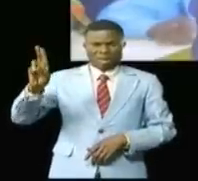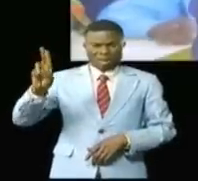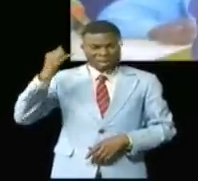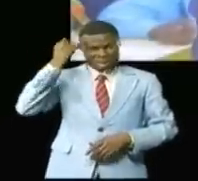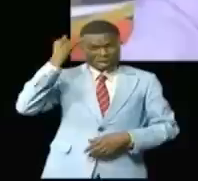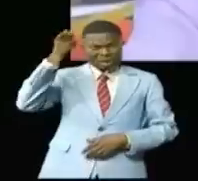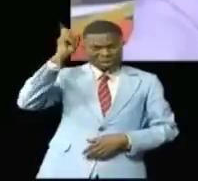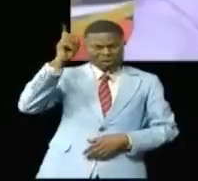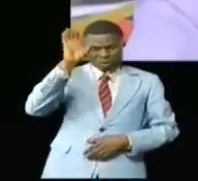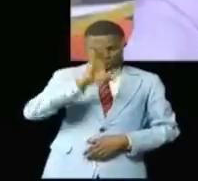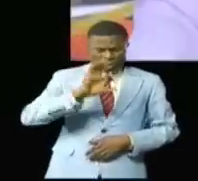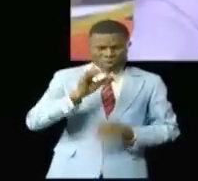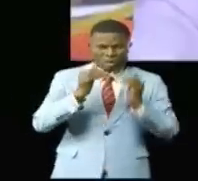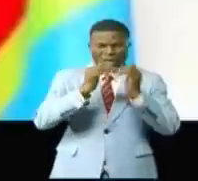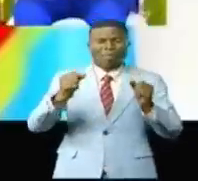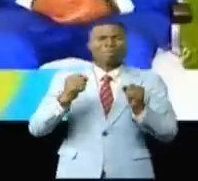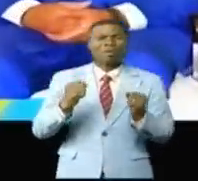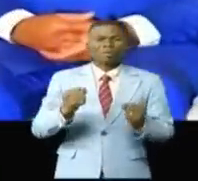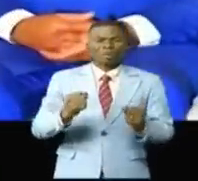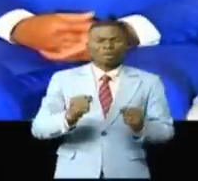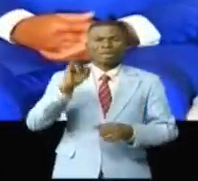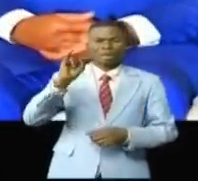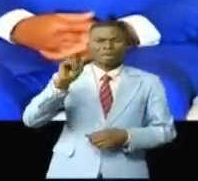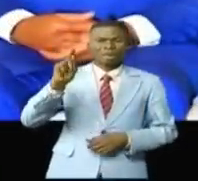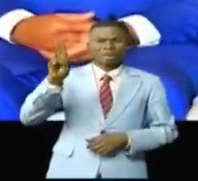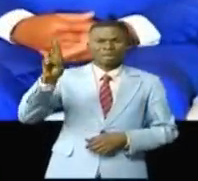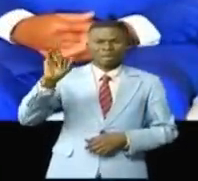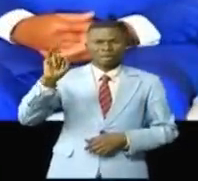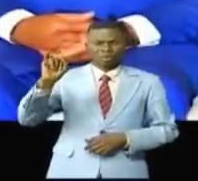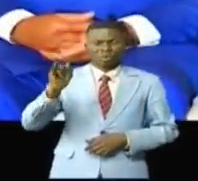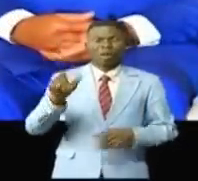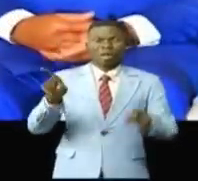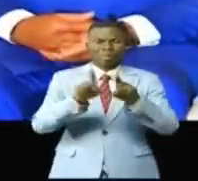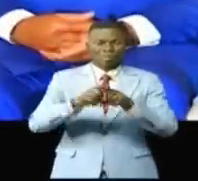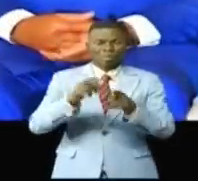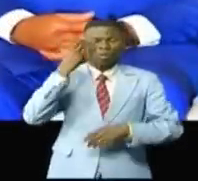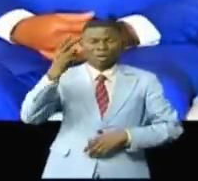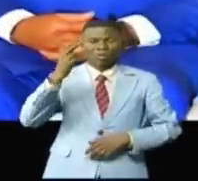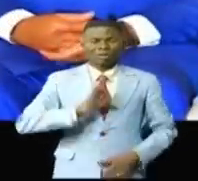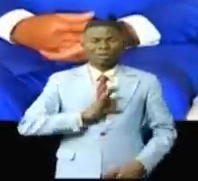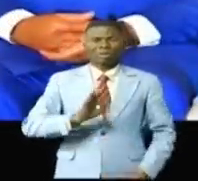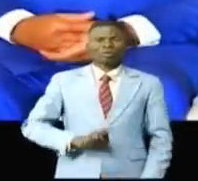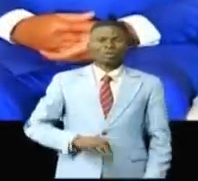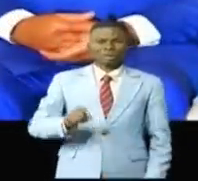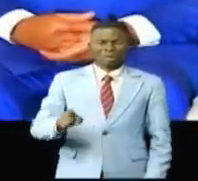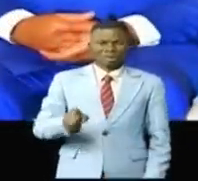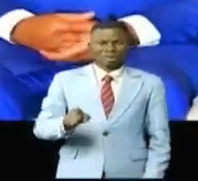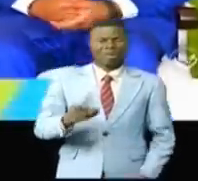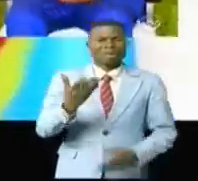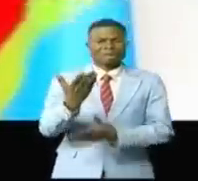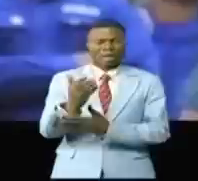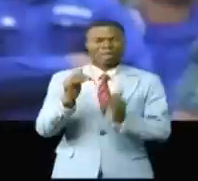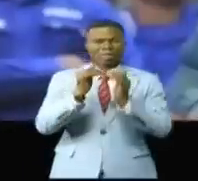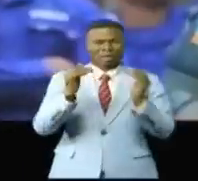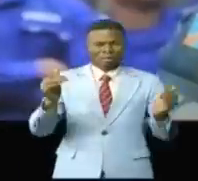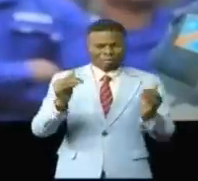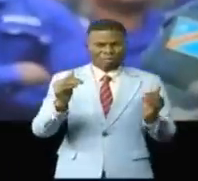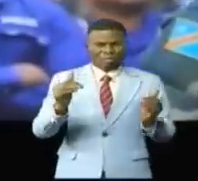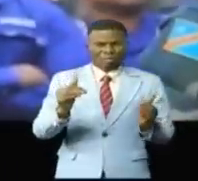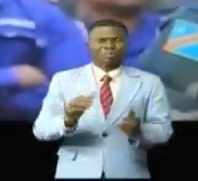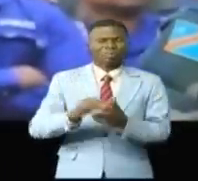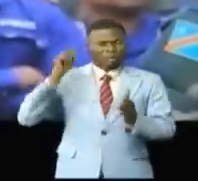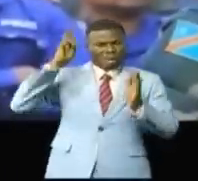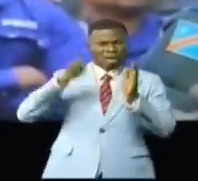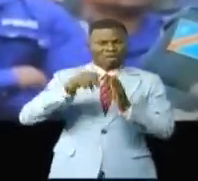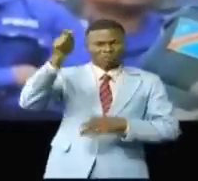l'objectif de rechercher une paix durable en Ituri, conformément à la vision du chef de l'État, Félix-Antoine Tshisekedi Tshilombo, incarné par le